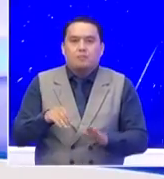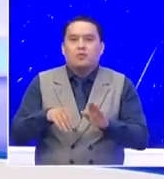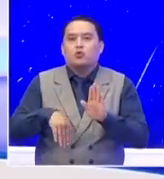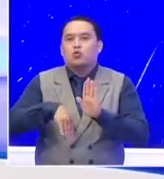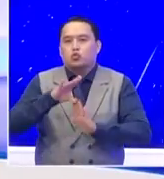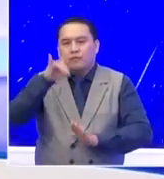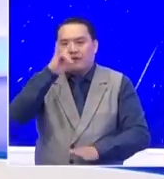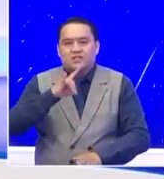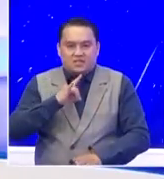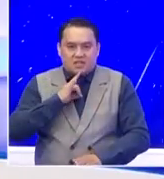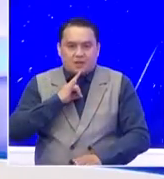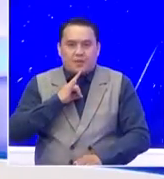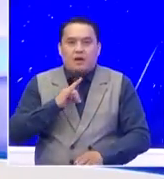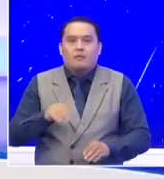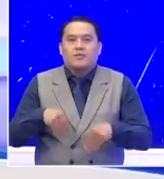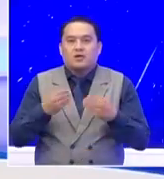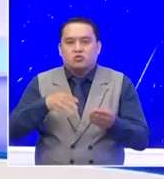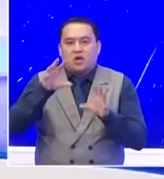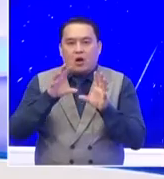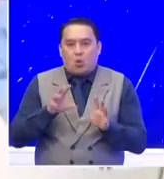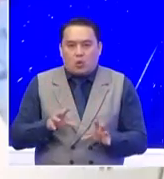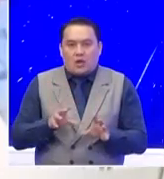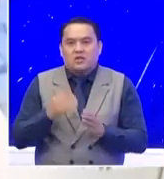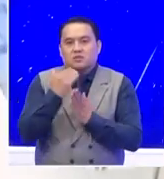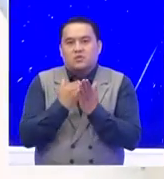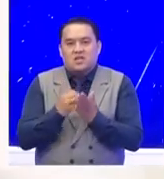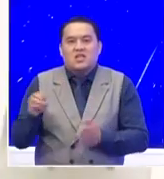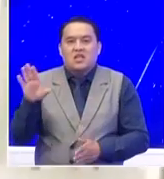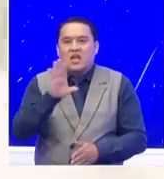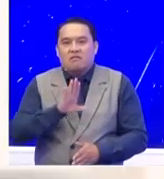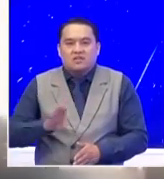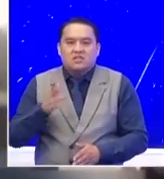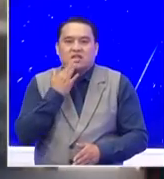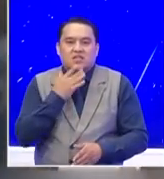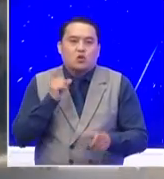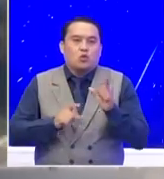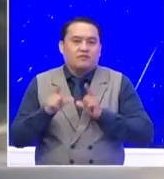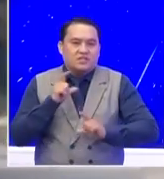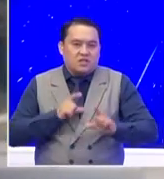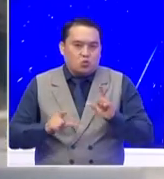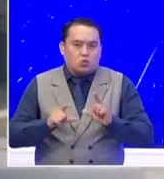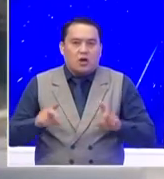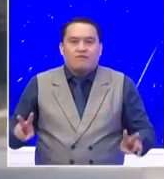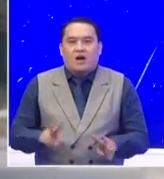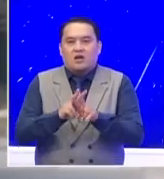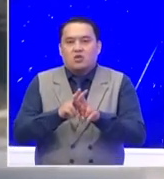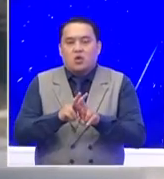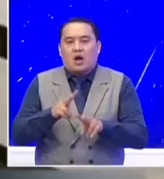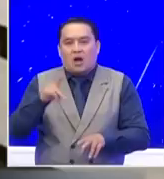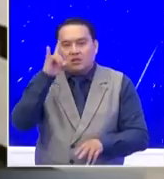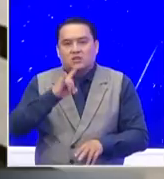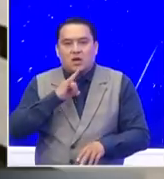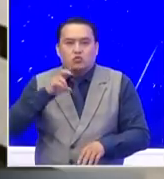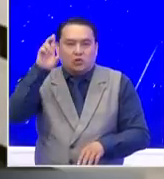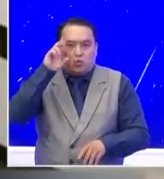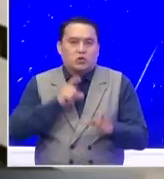признан лучшим в Казахстане, передает закон КИЗ. В списке ведущих также Евразийский национальный университет Нур-Султани,